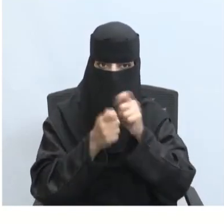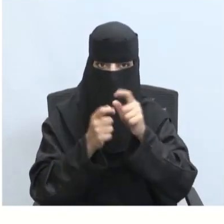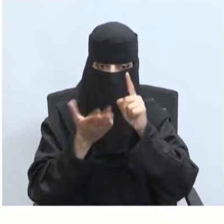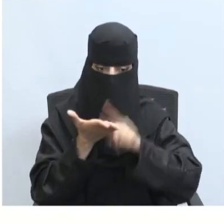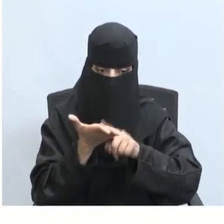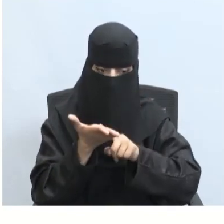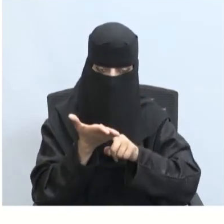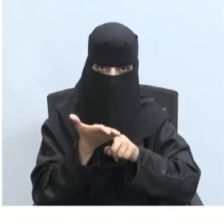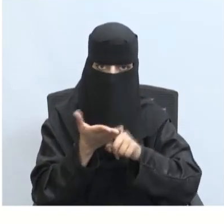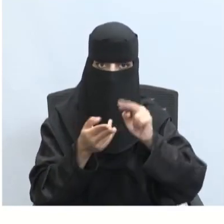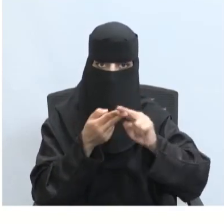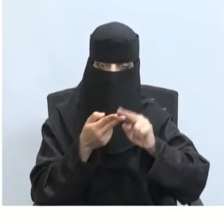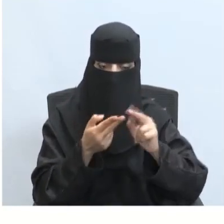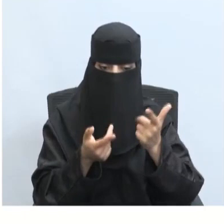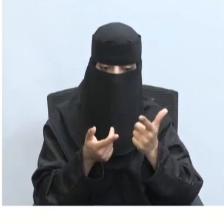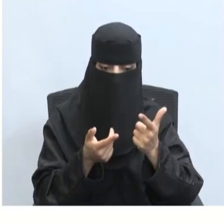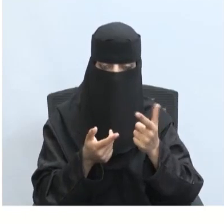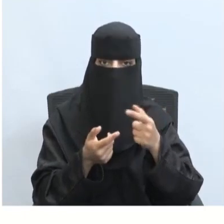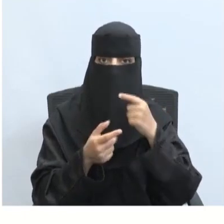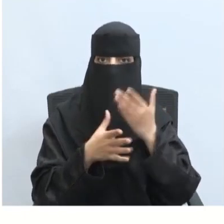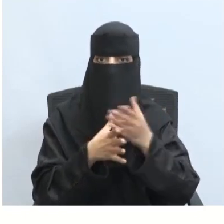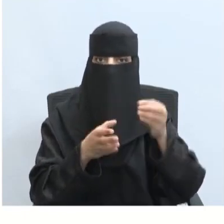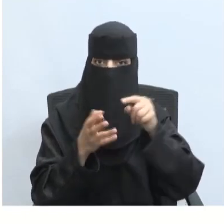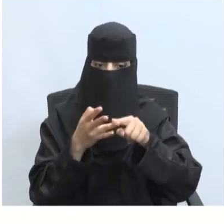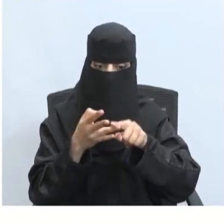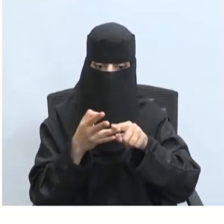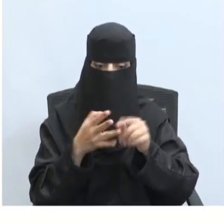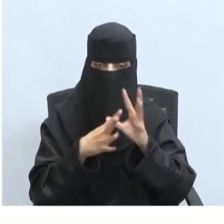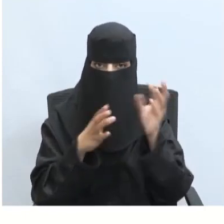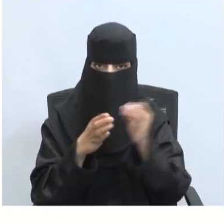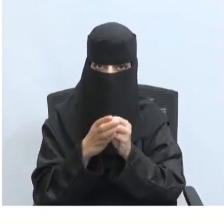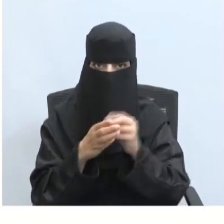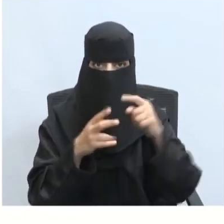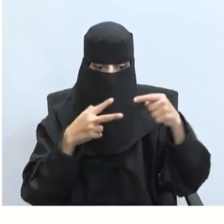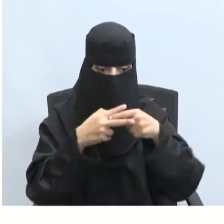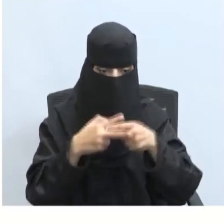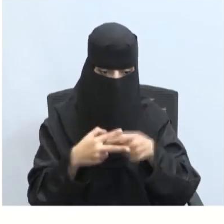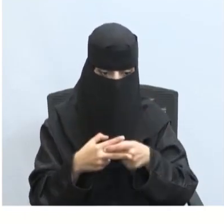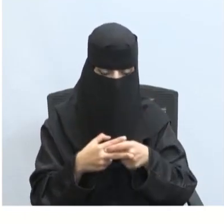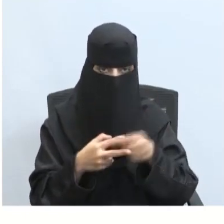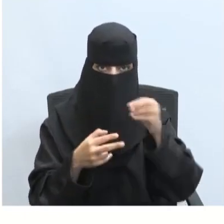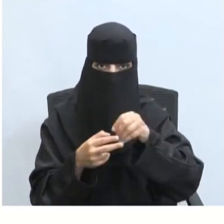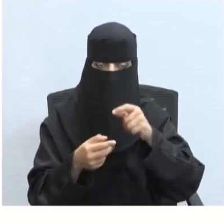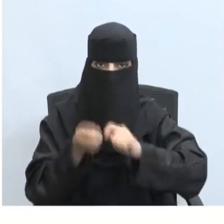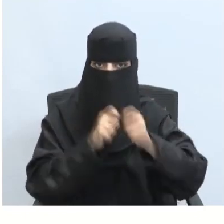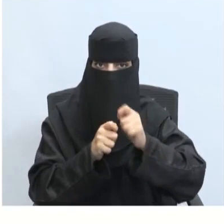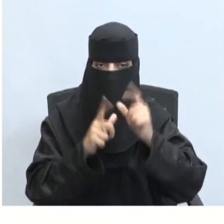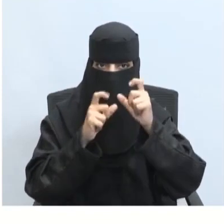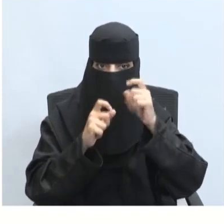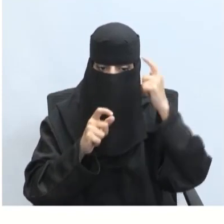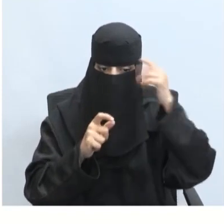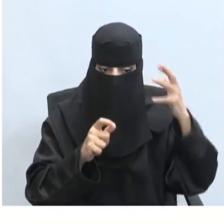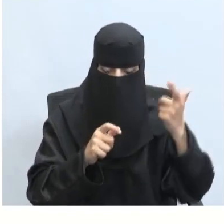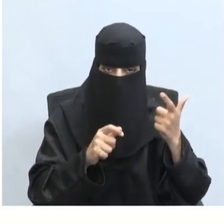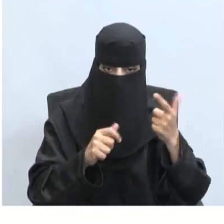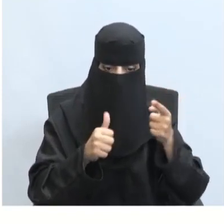النظر بما انها عدسه مقعره اذا العدسه المقعره متفقين بانها تفرق الاشعه اذا لدي اما الخيار